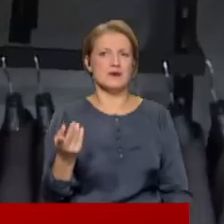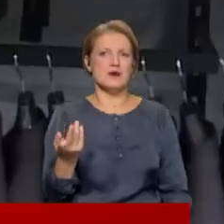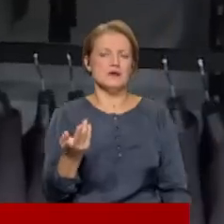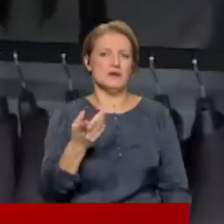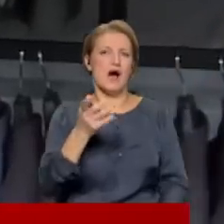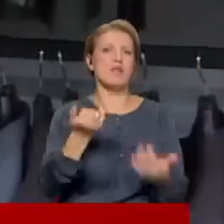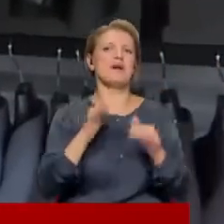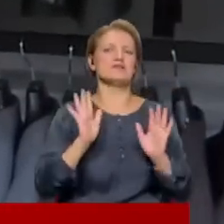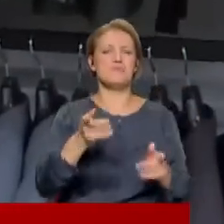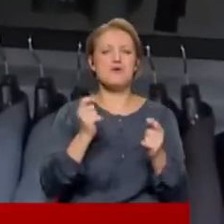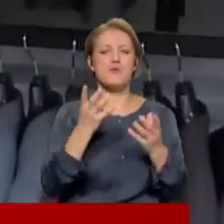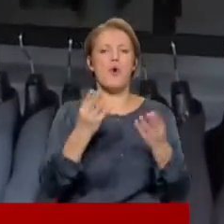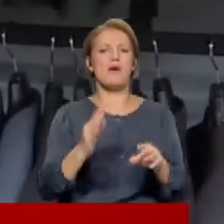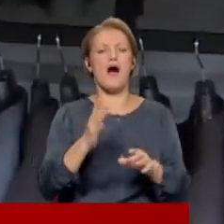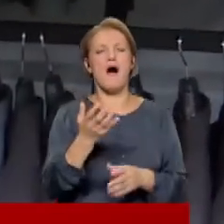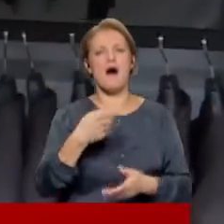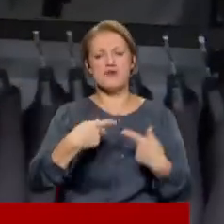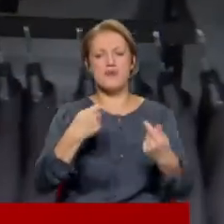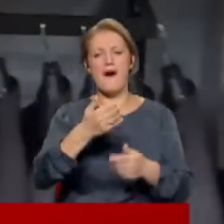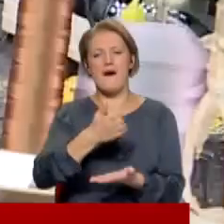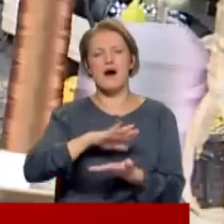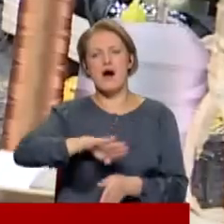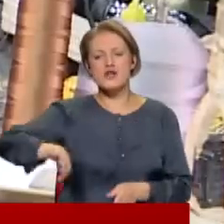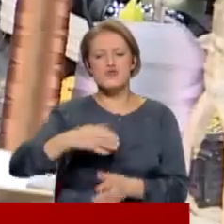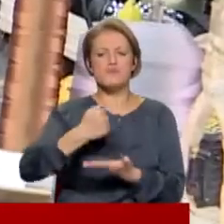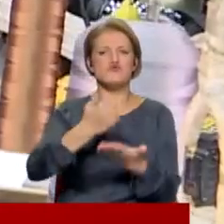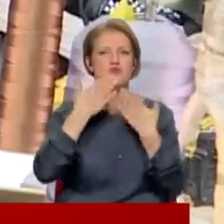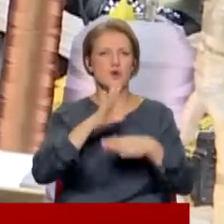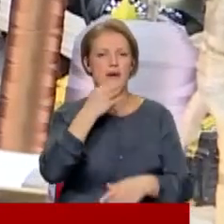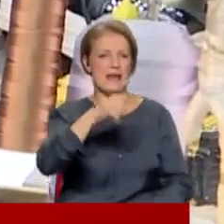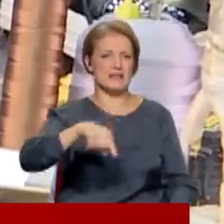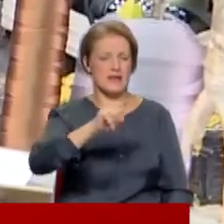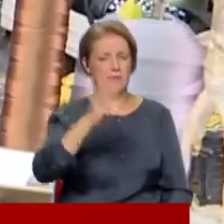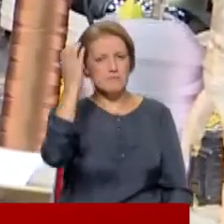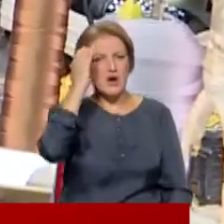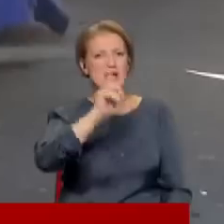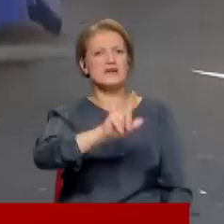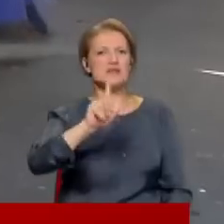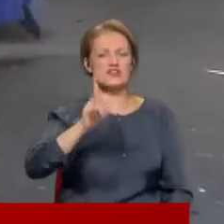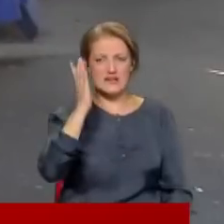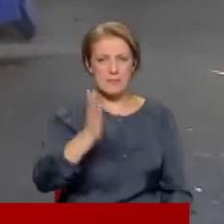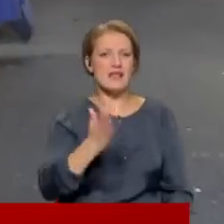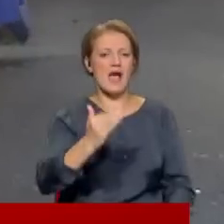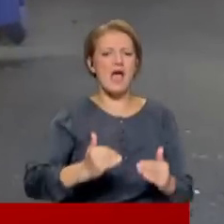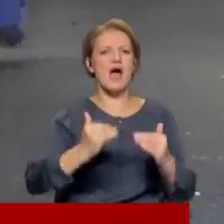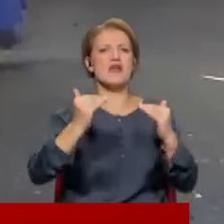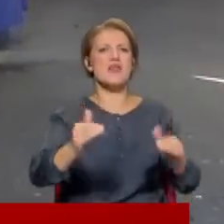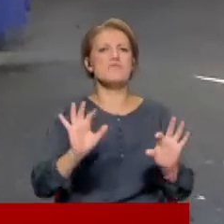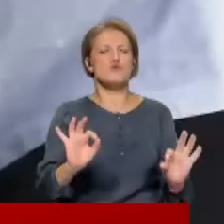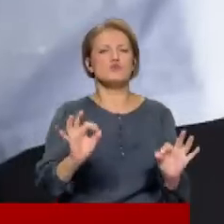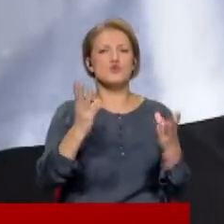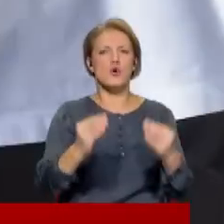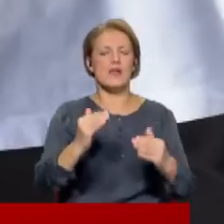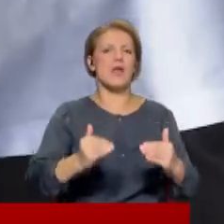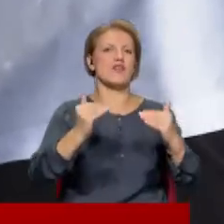kaçınırsınız. Zorunlu olmayan harcamalara ayıracak bütçesi yok çalışanların, emeklilerin. Temel ihtiyaçlarda bile ertelenmesi mümkün